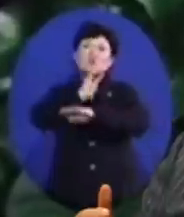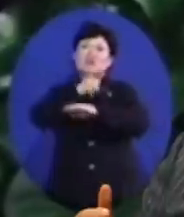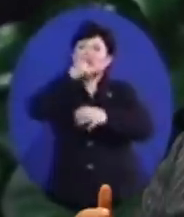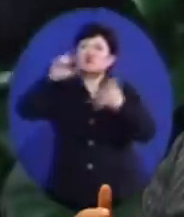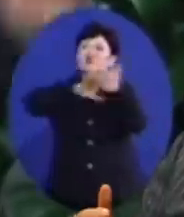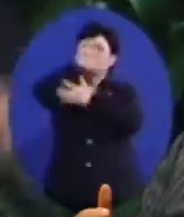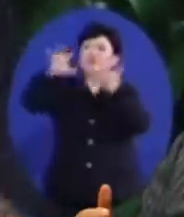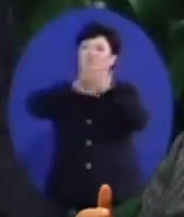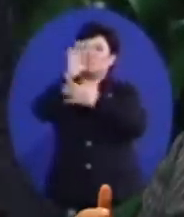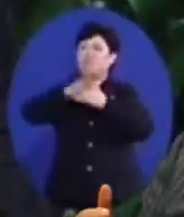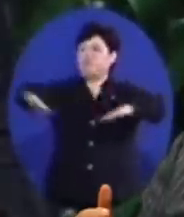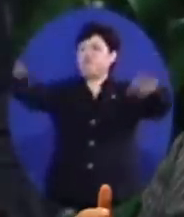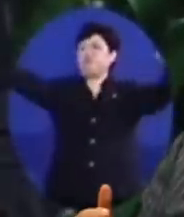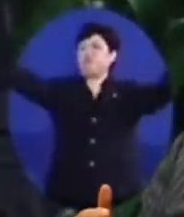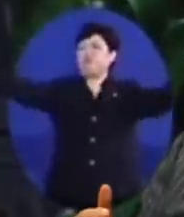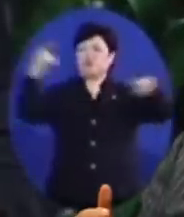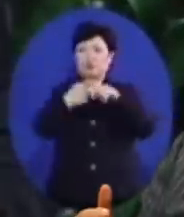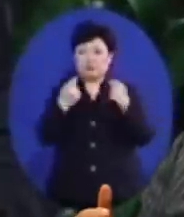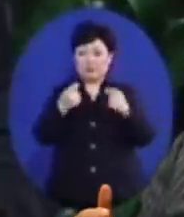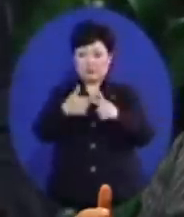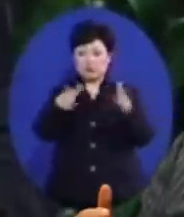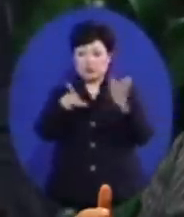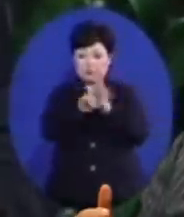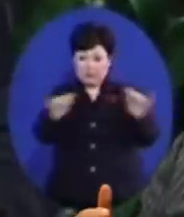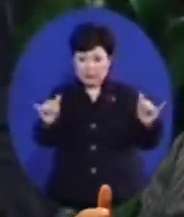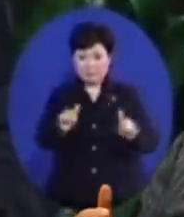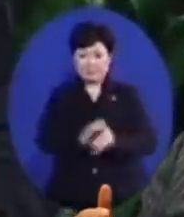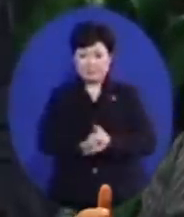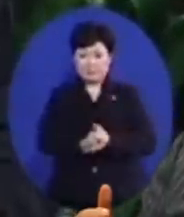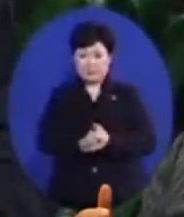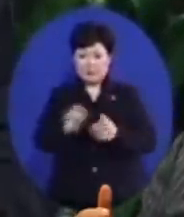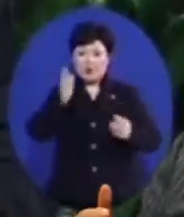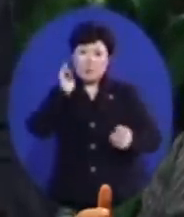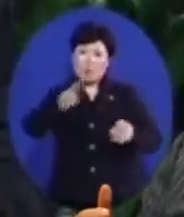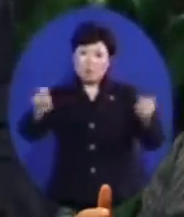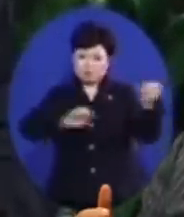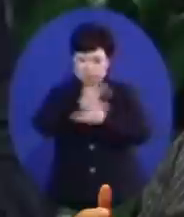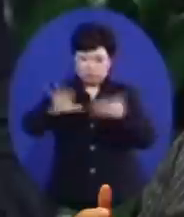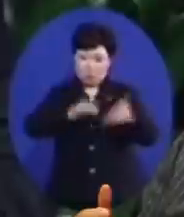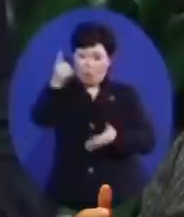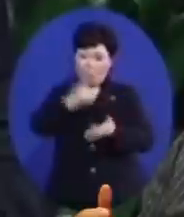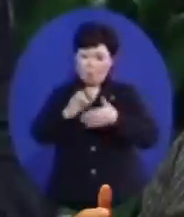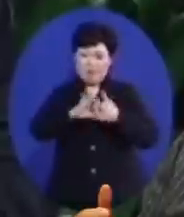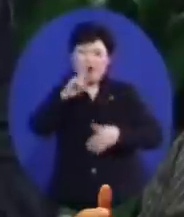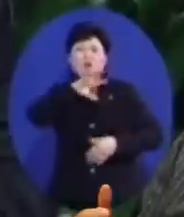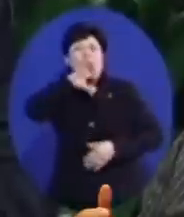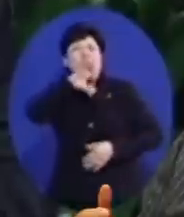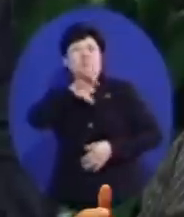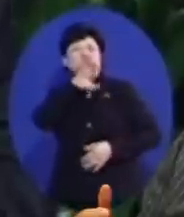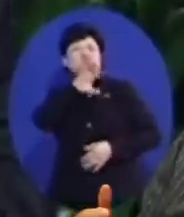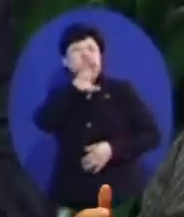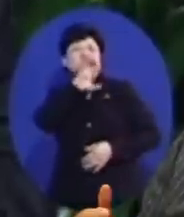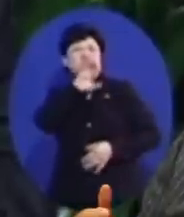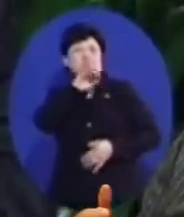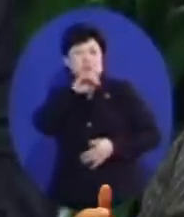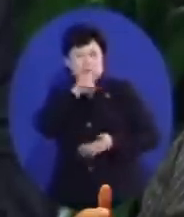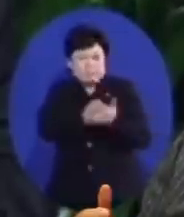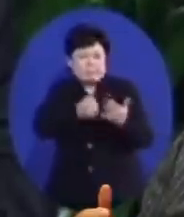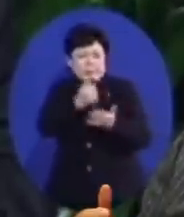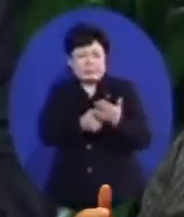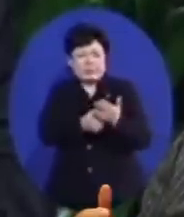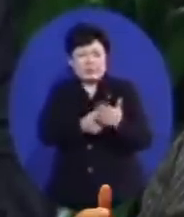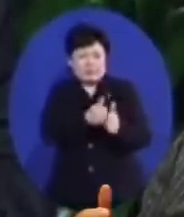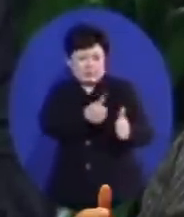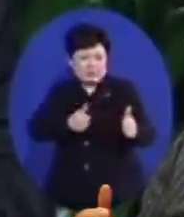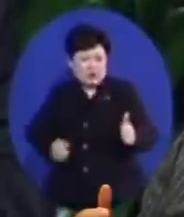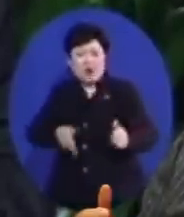것입니다. 우리 예수 믿는 사람은 폭풍우가 다가오면 원망, 불평, 탄식하고 뒤로 물러가고 낙심하는